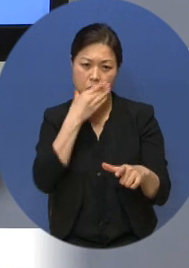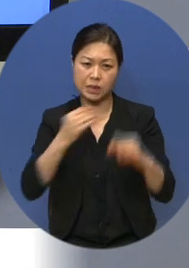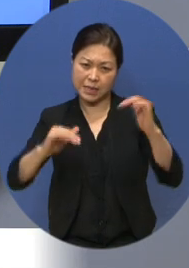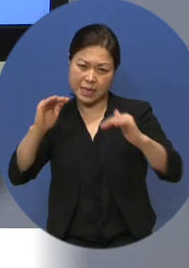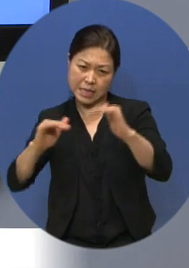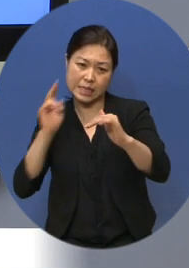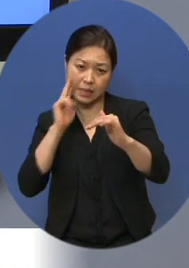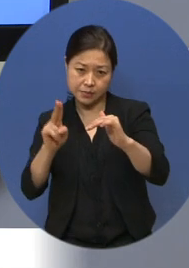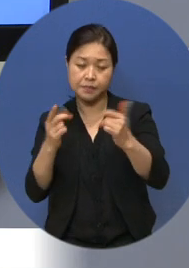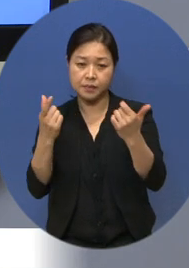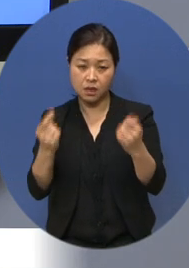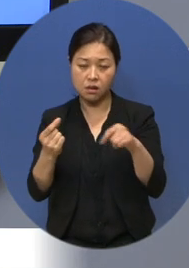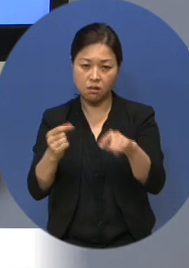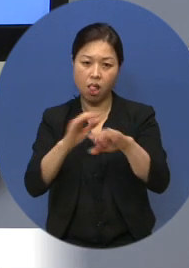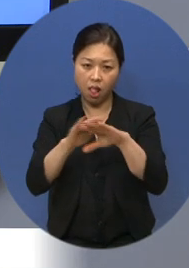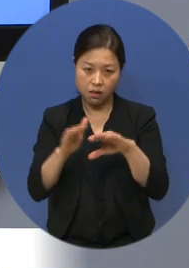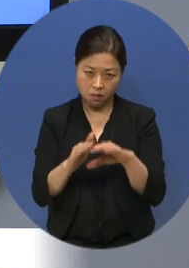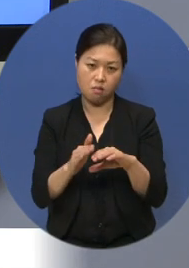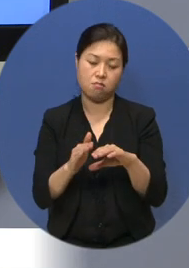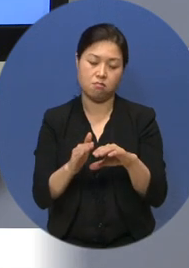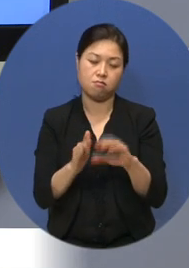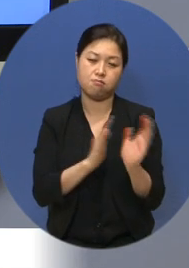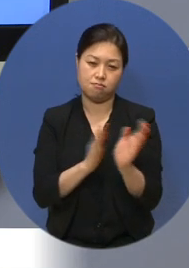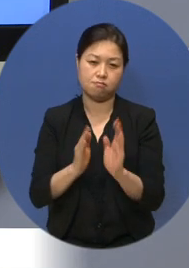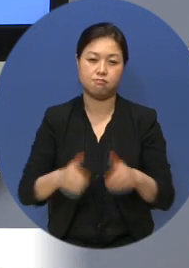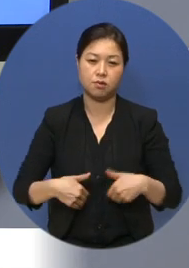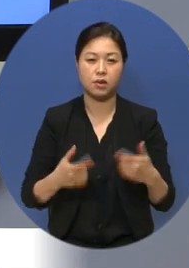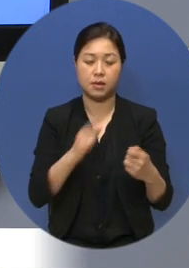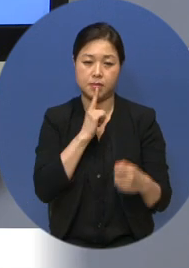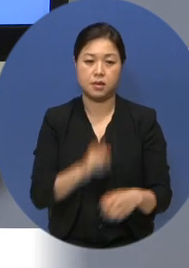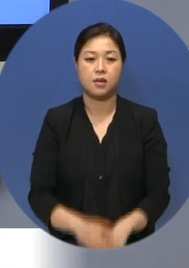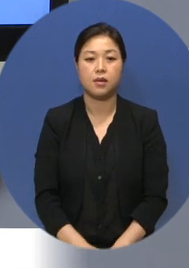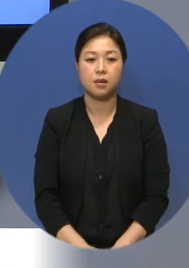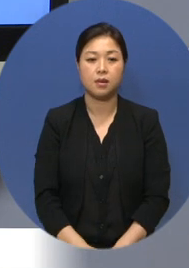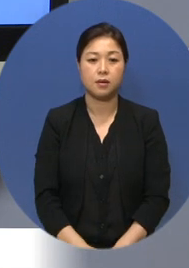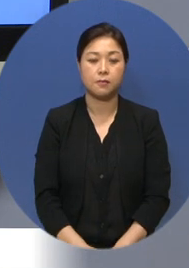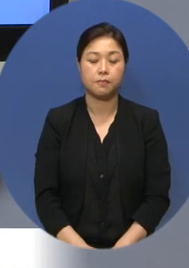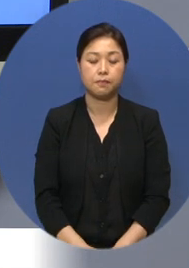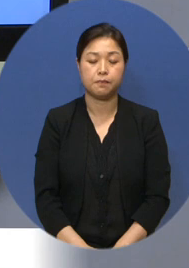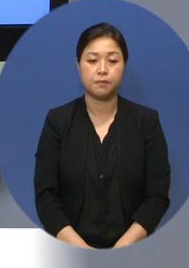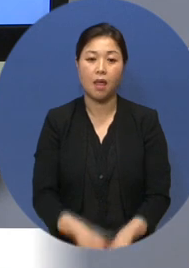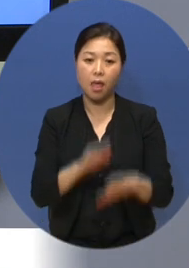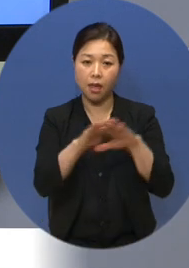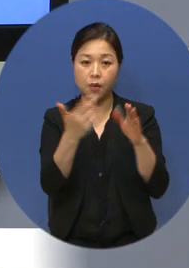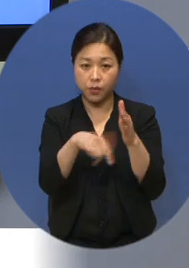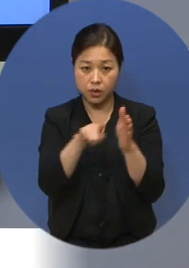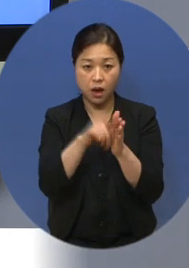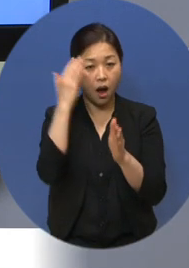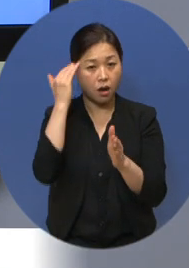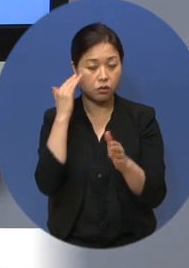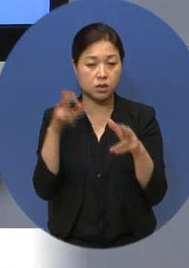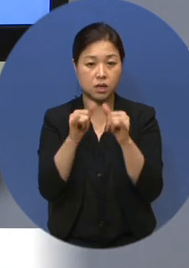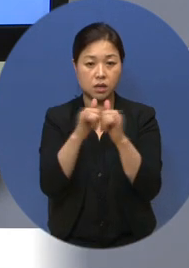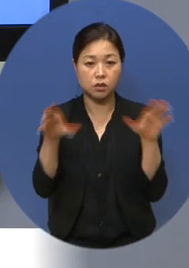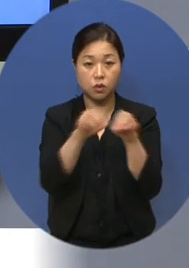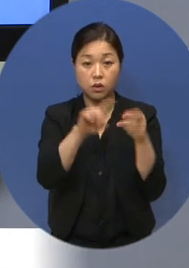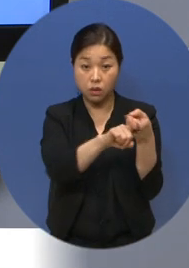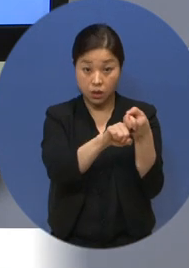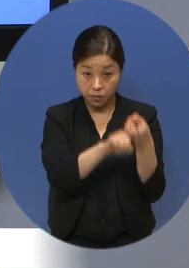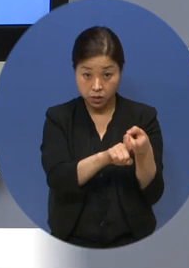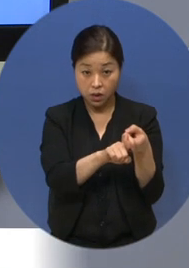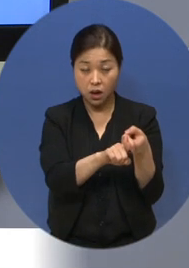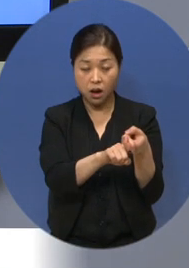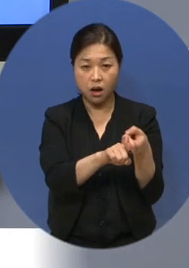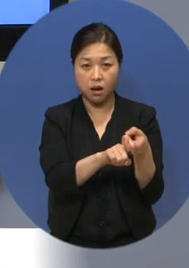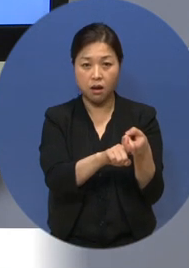있어 이에 대한 개선책 마련이 시급하다는 설명 인데요 이를 개선하기 위해 한국 짱 총은 지역의 특성에 맞는